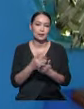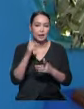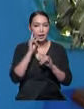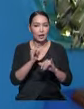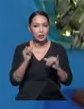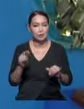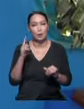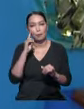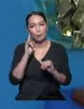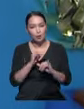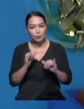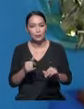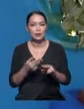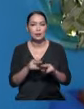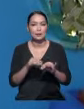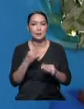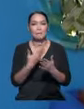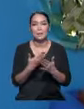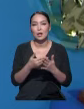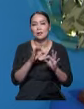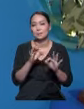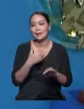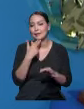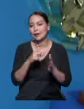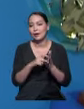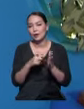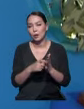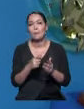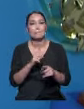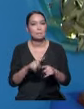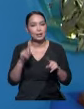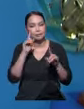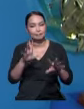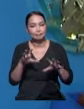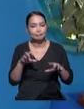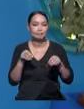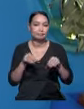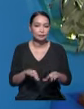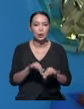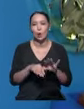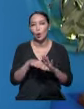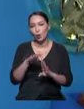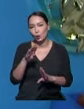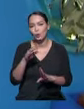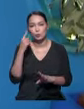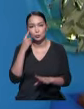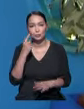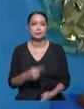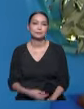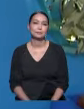Детям хорошо начинать играть примерно с третьего класса. Помогает быстро принимать решения и учиться думать.